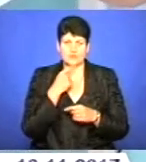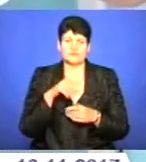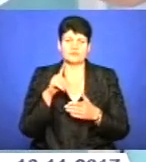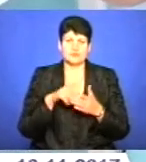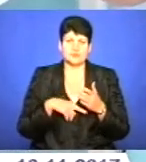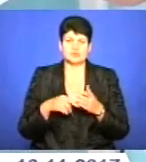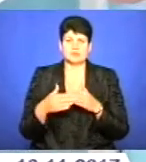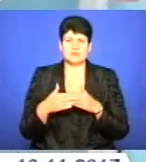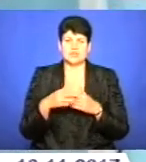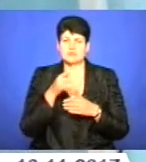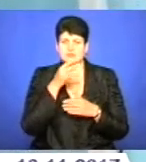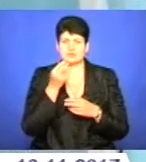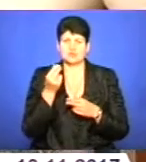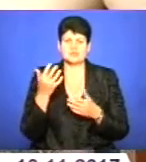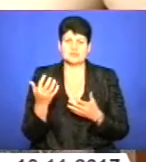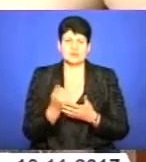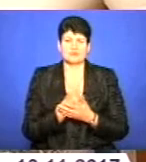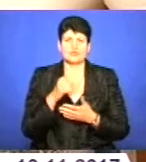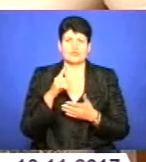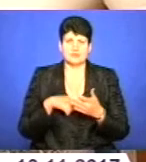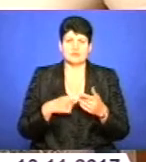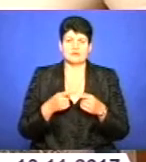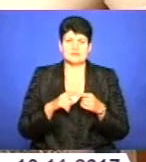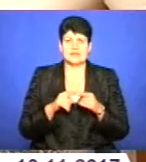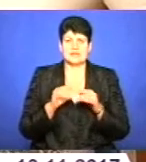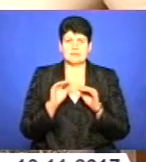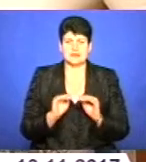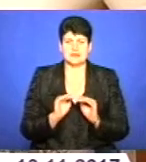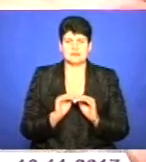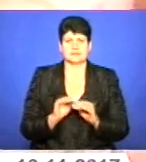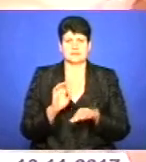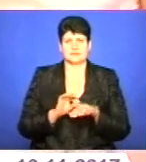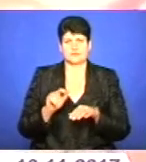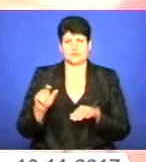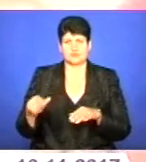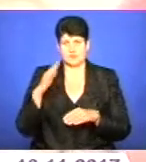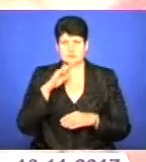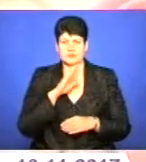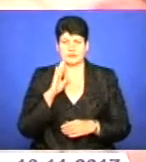найближчим часом кошти таки знайдуть. Вірять в це і маленькі пацієнти та їхні батьки.